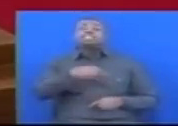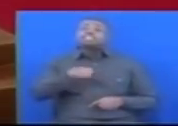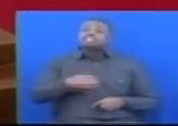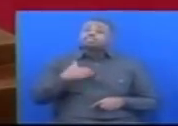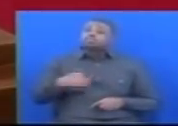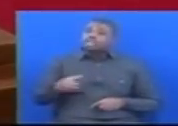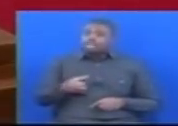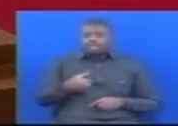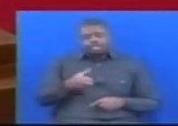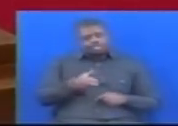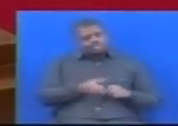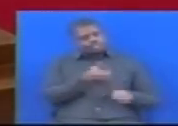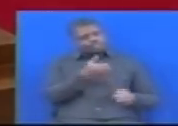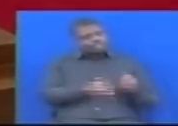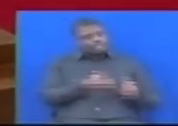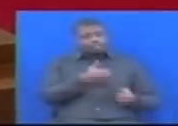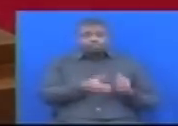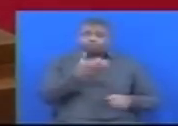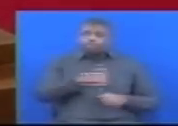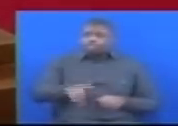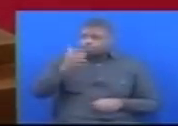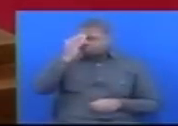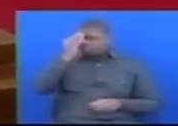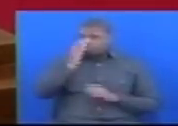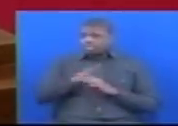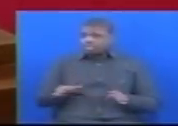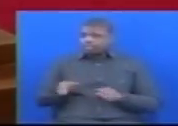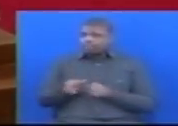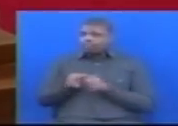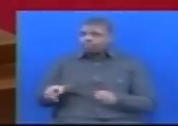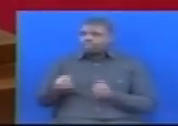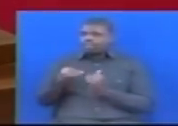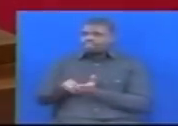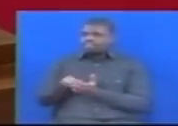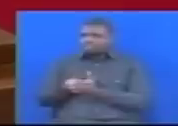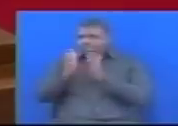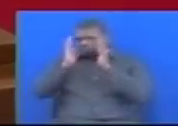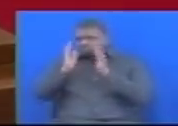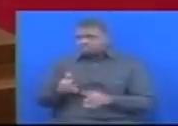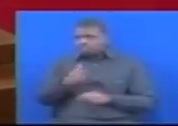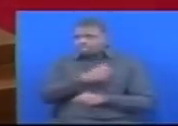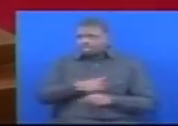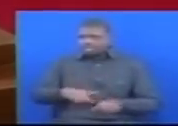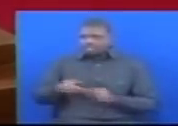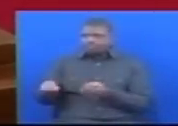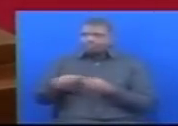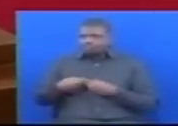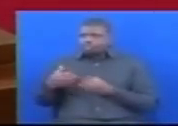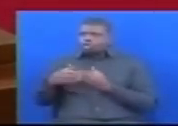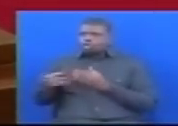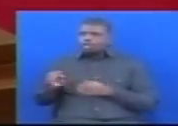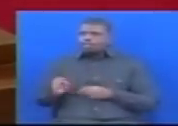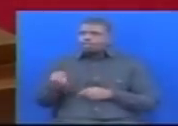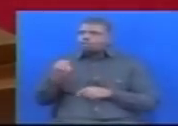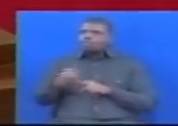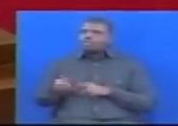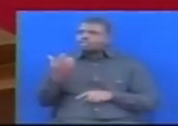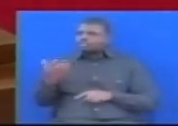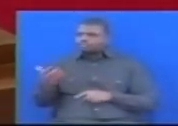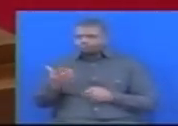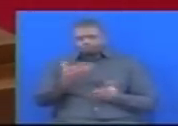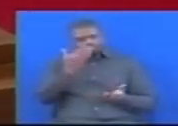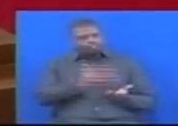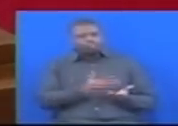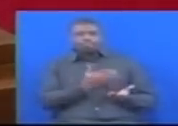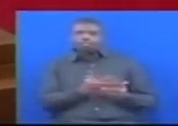wizara kwa kutambua changamoto hii ya maji tumetenga fedha au tulizopewa na mheshimiwa rais takriban dola milioni 500 katika